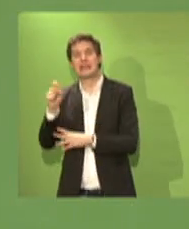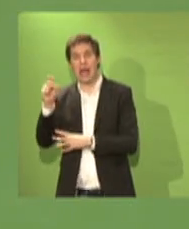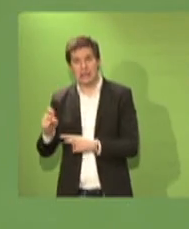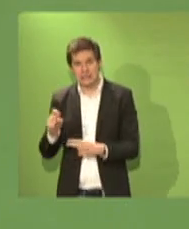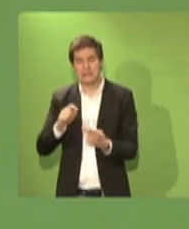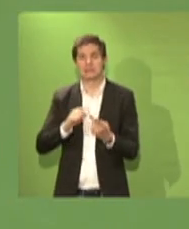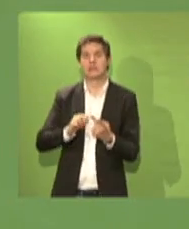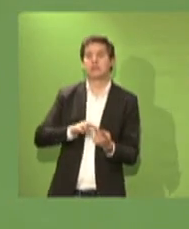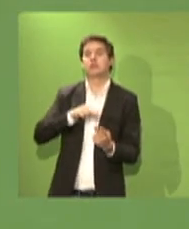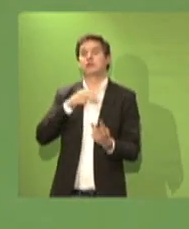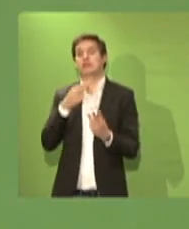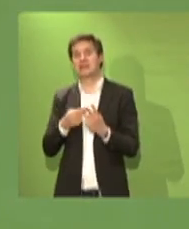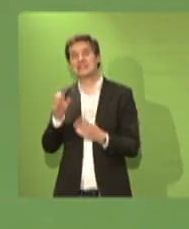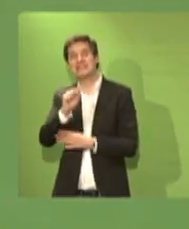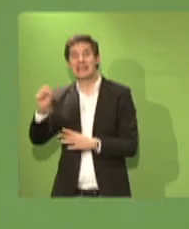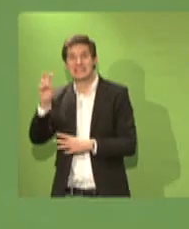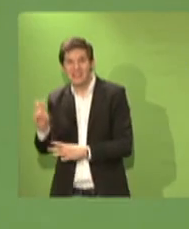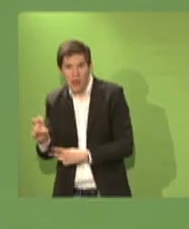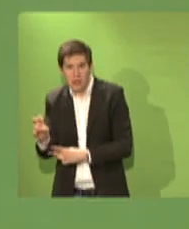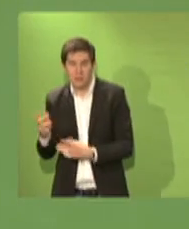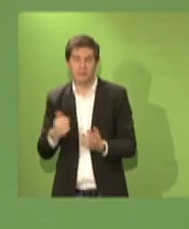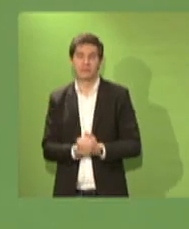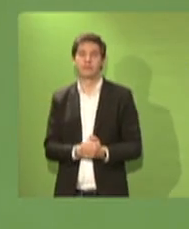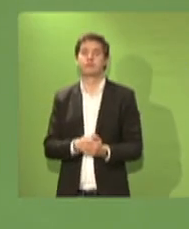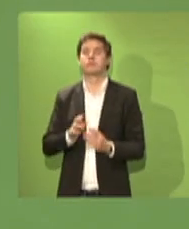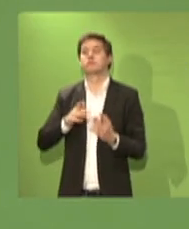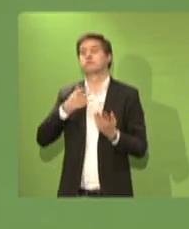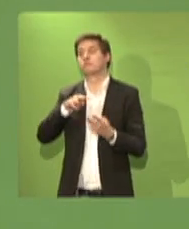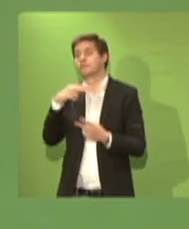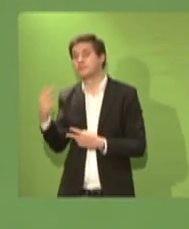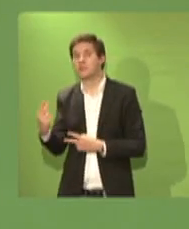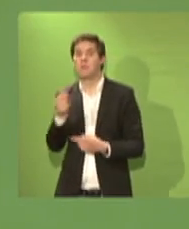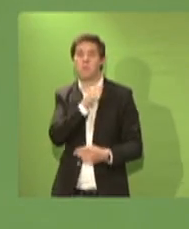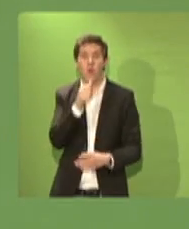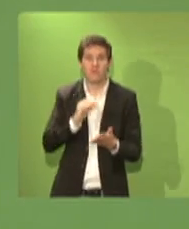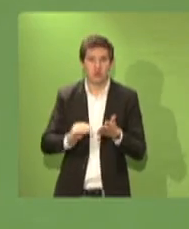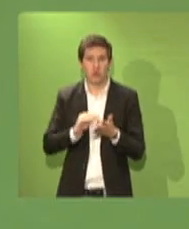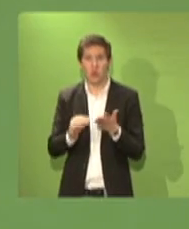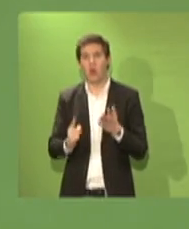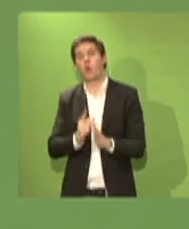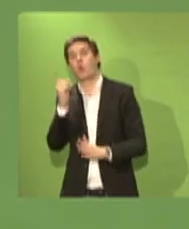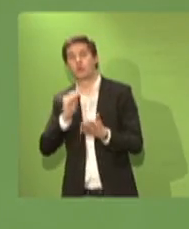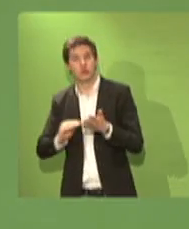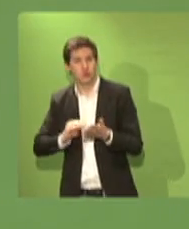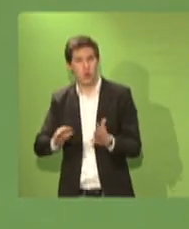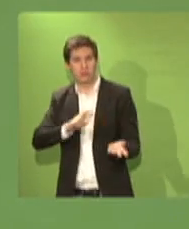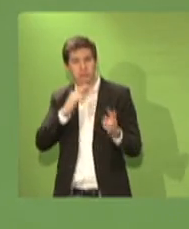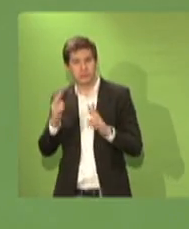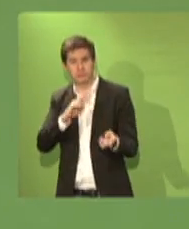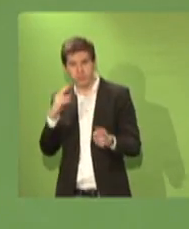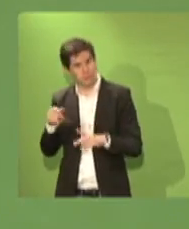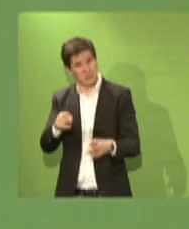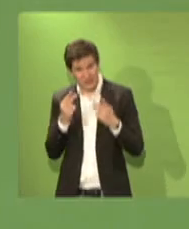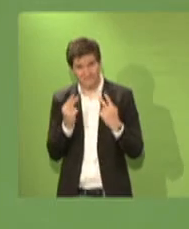der Sekundarstufe 1 zur Sekundarstufe 2, zum Berufskolleg zur Hochschule sind uns wichtig. Und da liegen